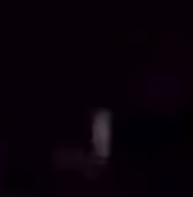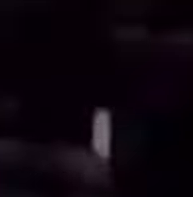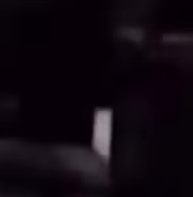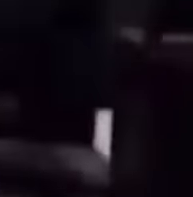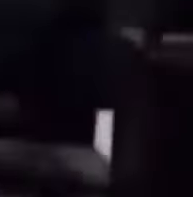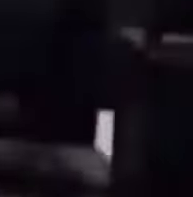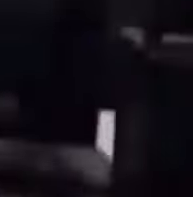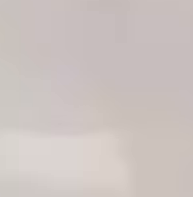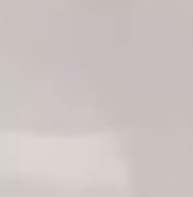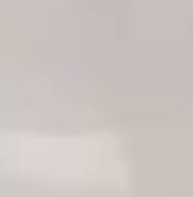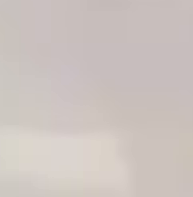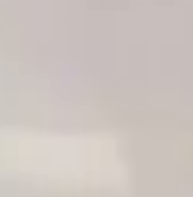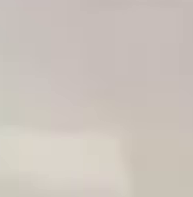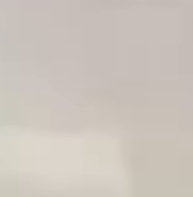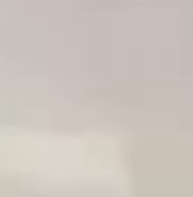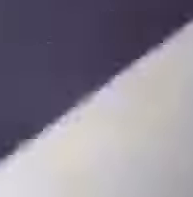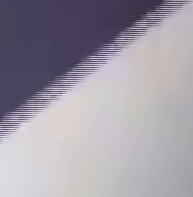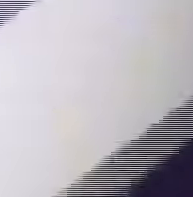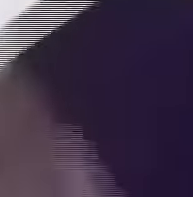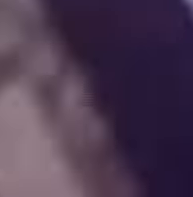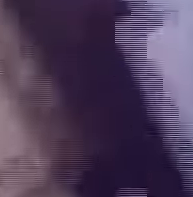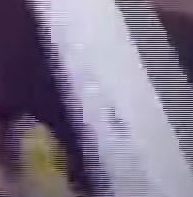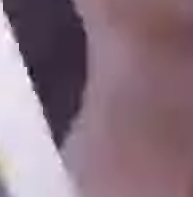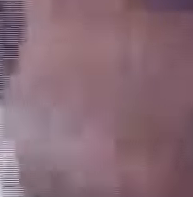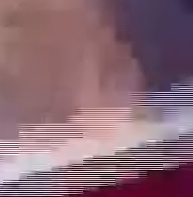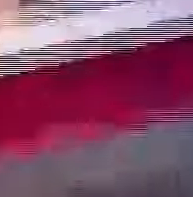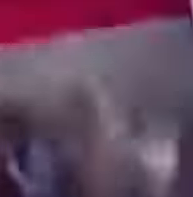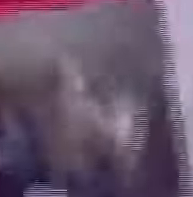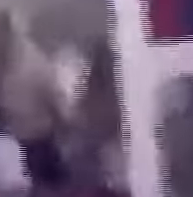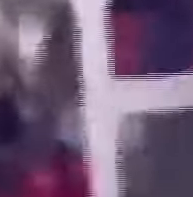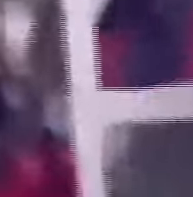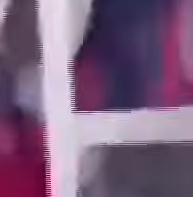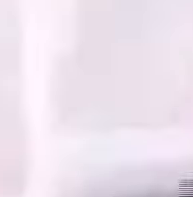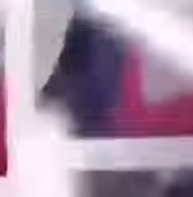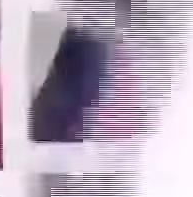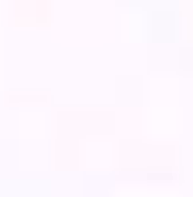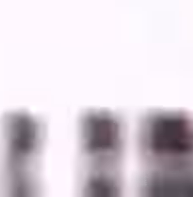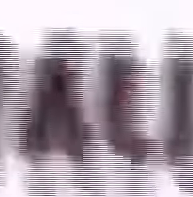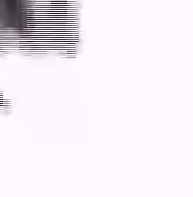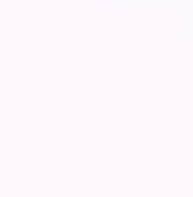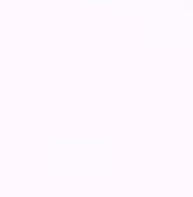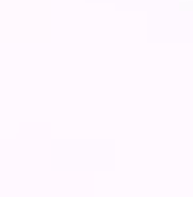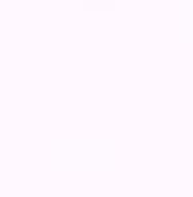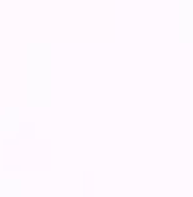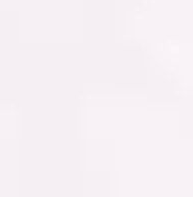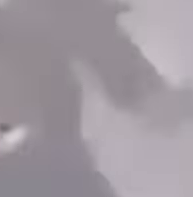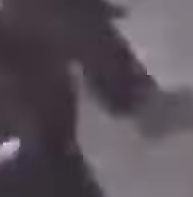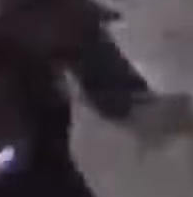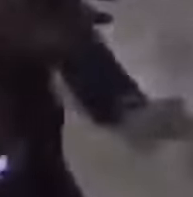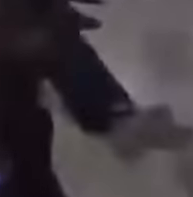lapisan. Saya akan mencoblos. Siap mencoblos. Kami akan mencoblos.